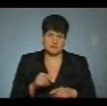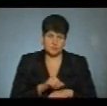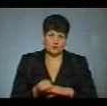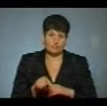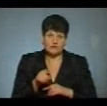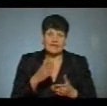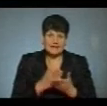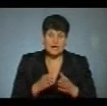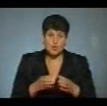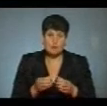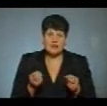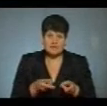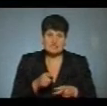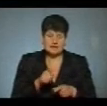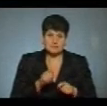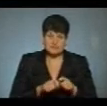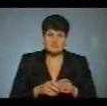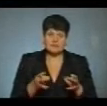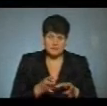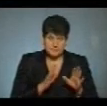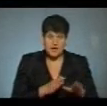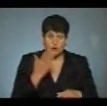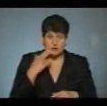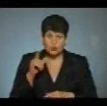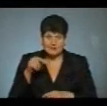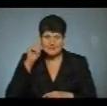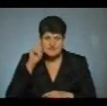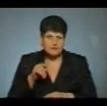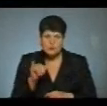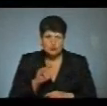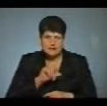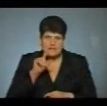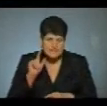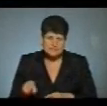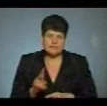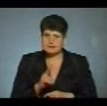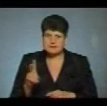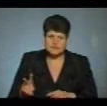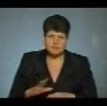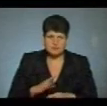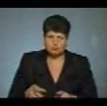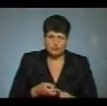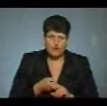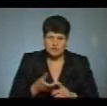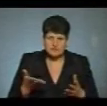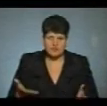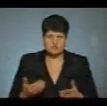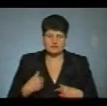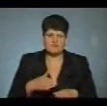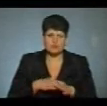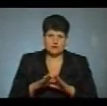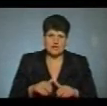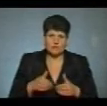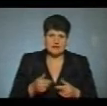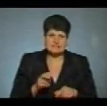є в групі ризику, і, звичайно, що вони будуть тестуватися. Але коли людина знає, що вона нікуди не їздила, що вона ні з ким не перебувала в контакті, що вона виконувала